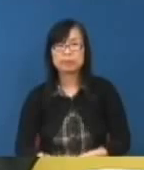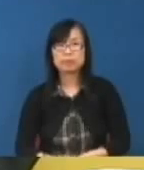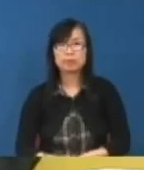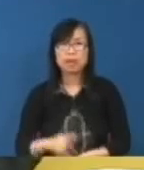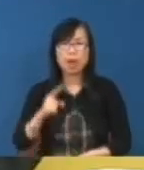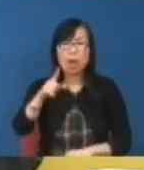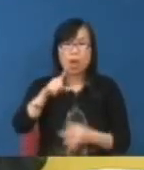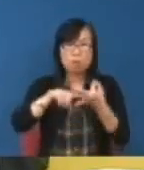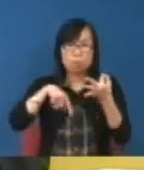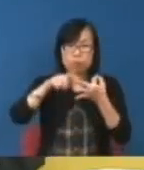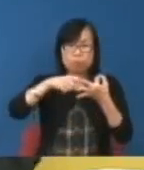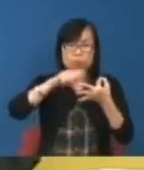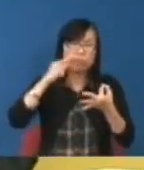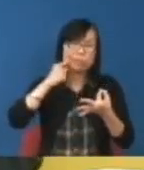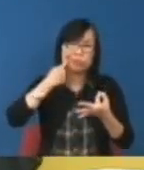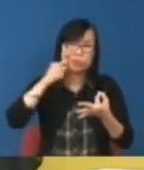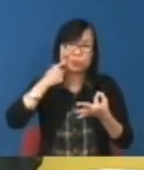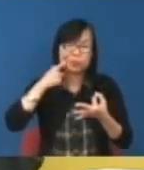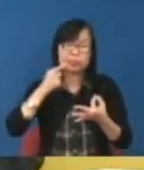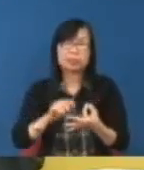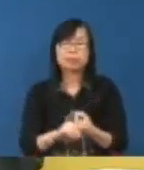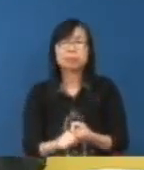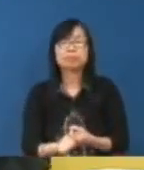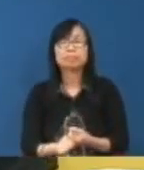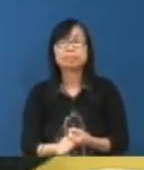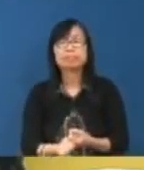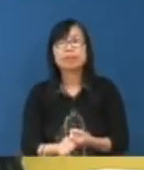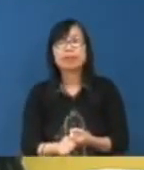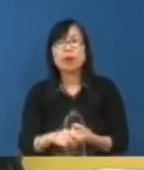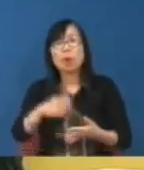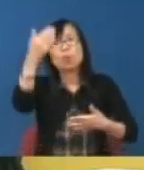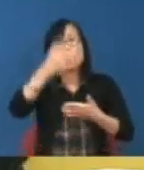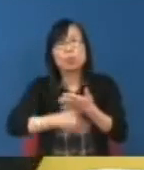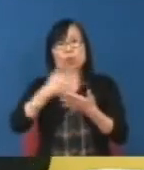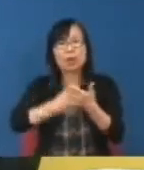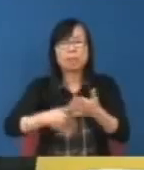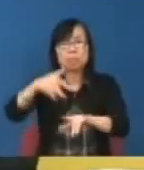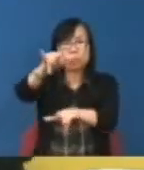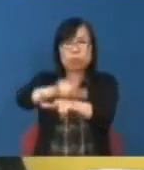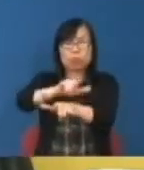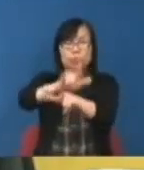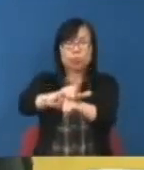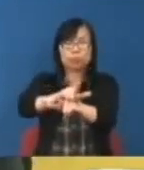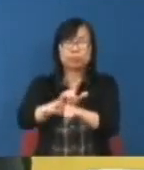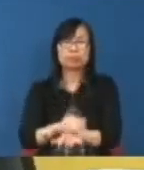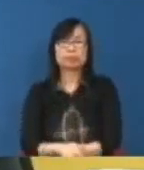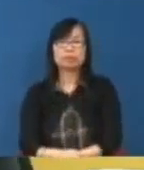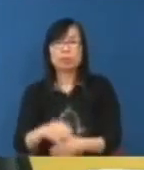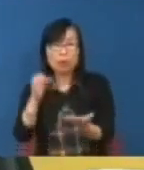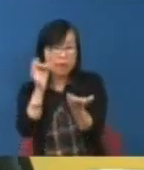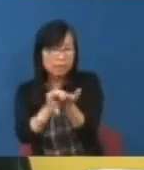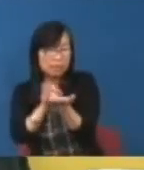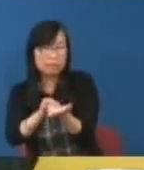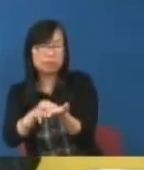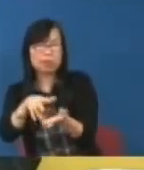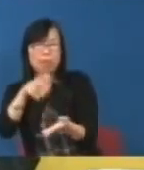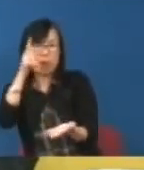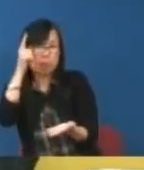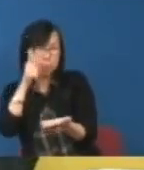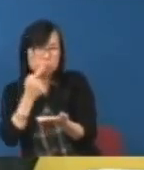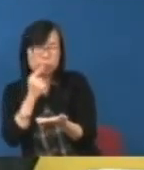孫明揚舊樓九招又係佢又咩啦，係咪？削減綜援，因為佢而家喺呢個地區成日話重視老人嘅福